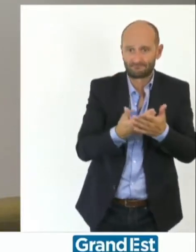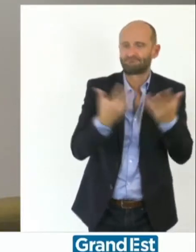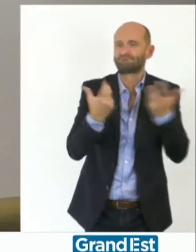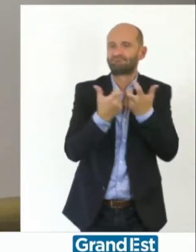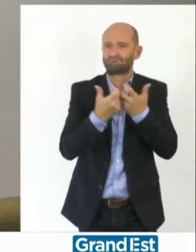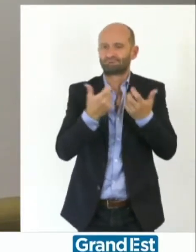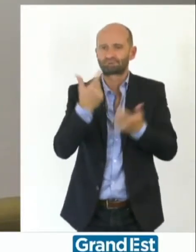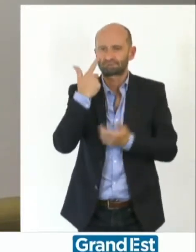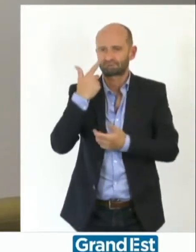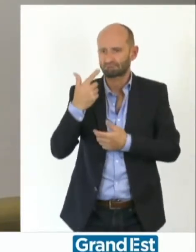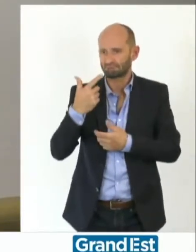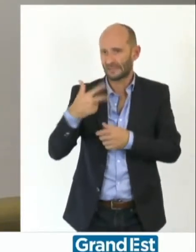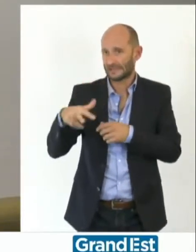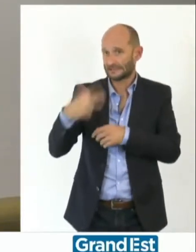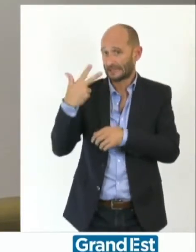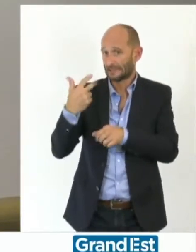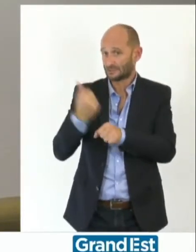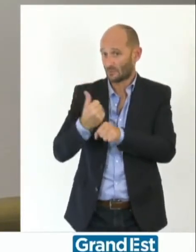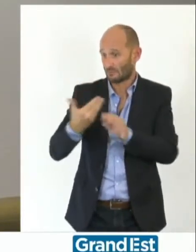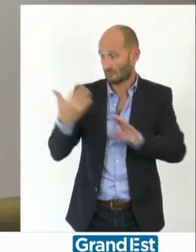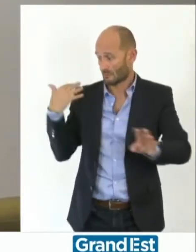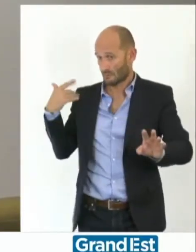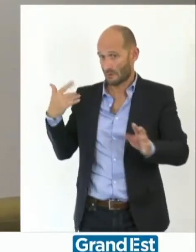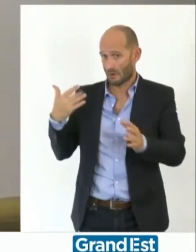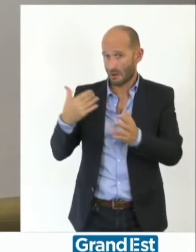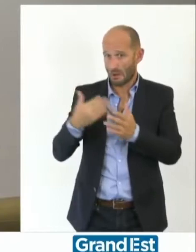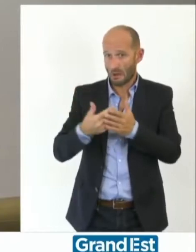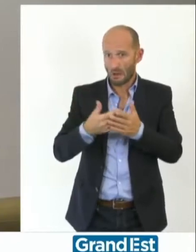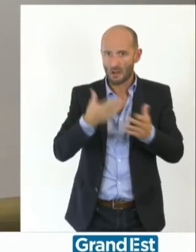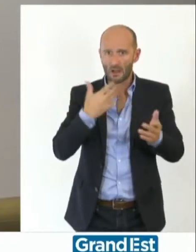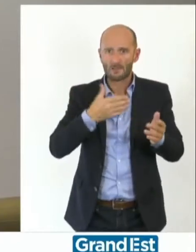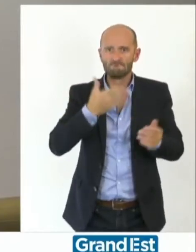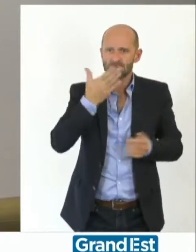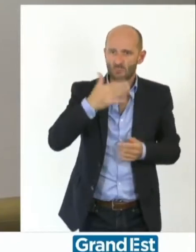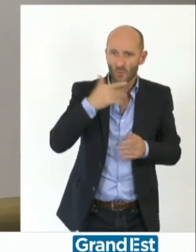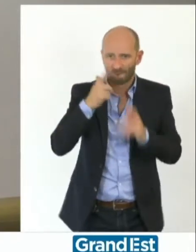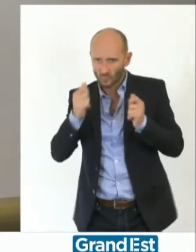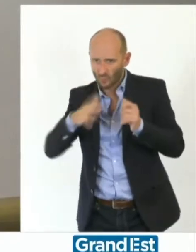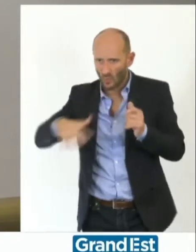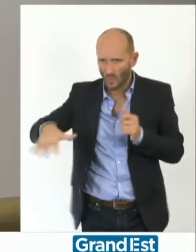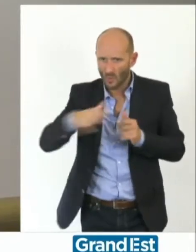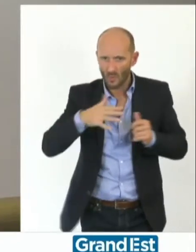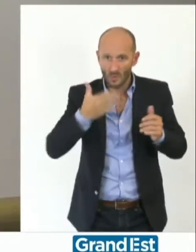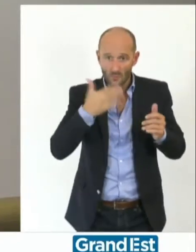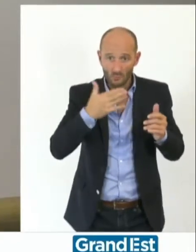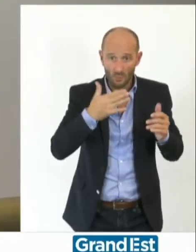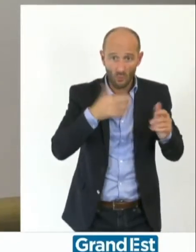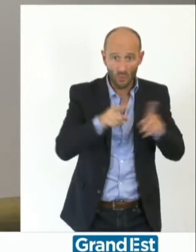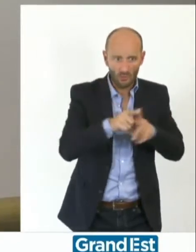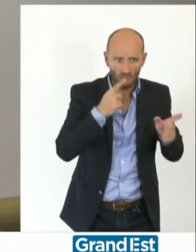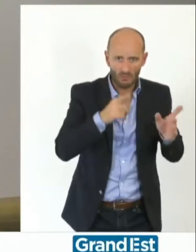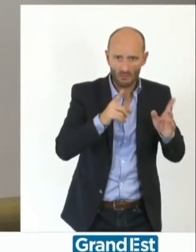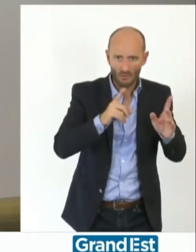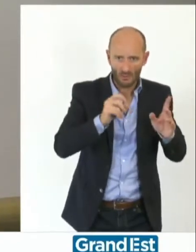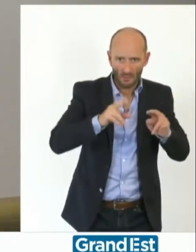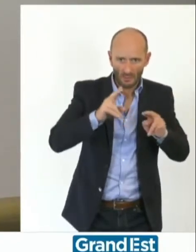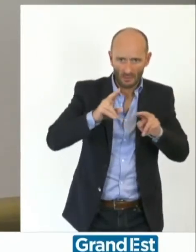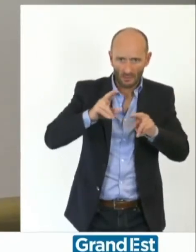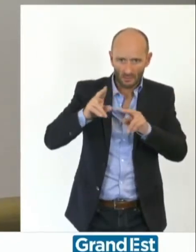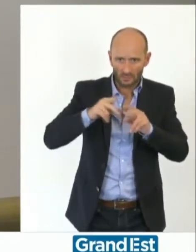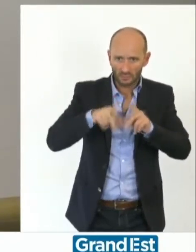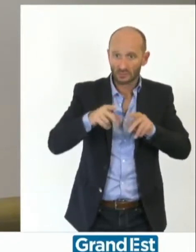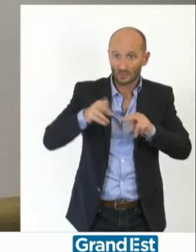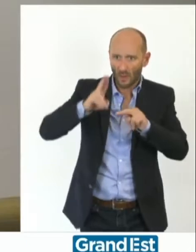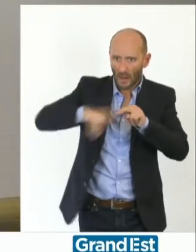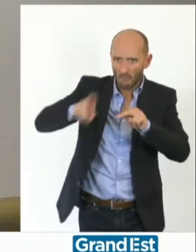sur les 13 dernières années l'amélioration des taux de rendement a permis de prélever 1,1 milliard de mètres cubes par an en moins dans la